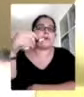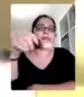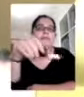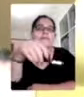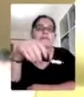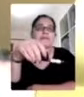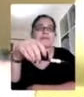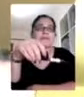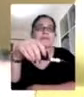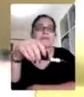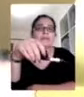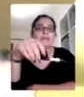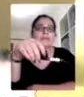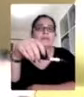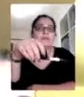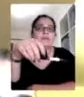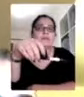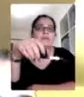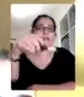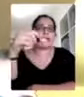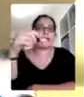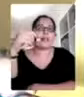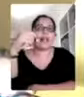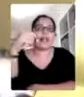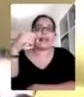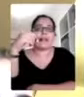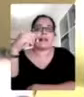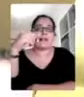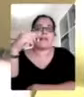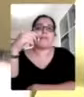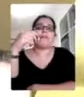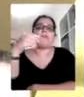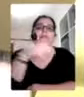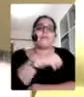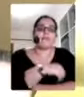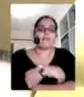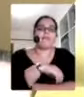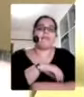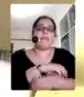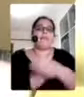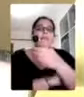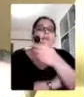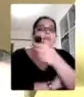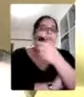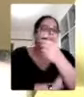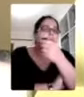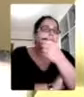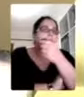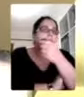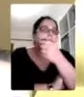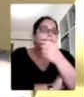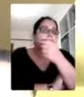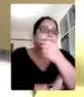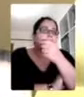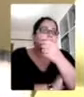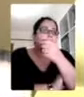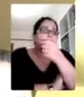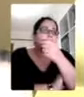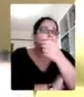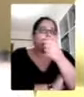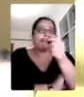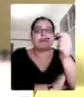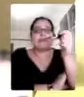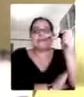sürülmüş olan karbon tabakası bir nevi kek oluşumunu hızlandırma amaçlı yapılan bir şey. Bir de ilk yakışta